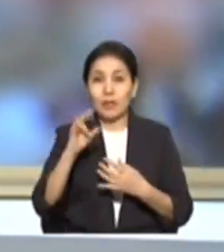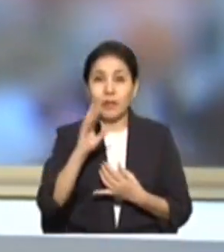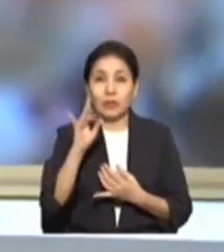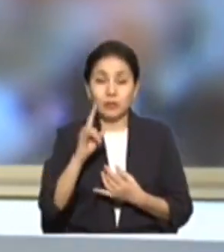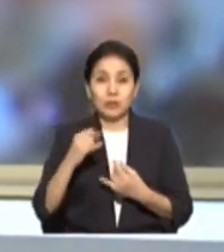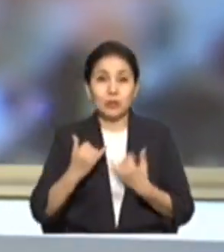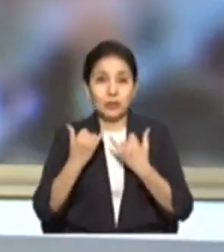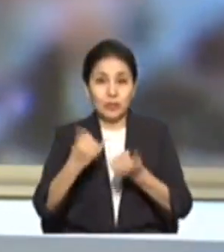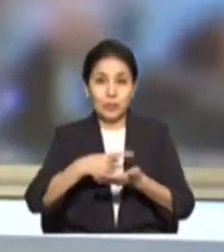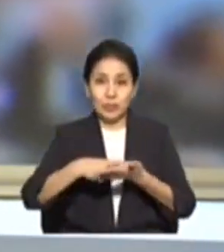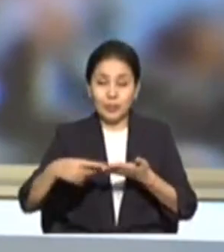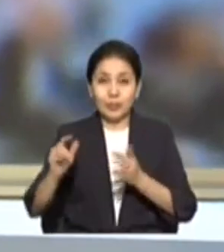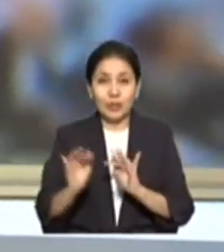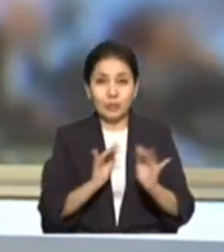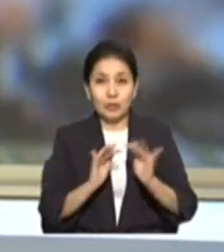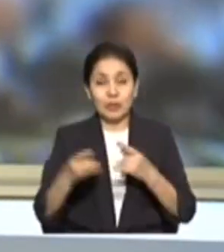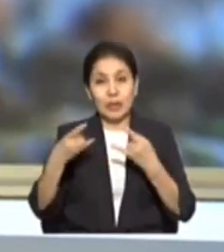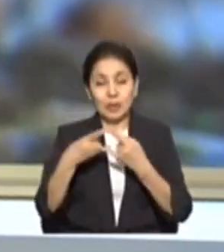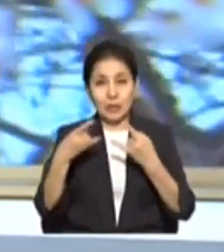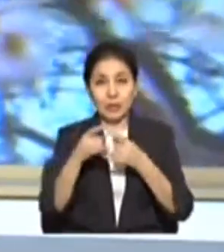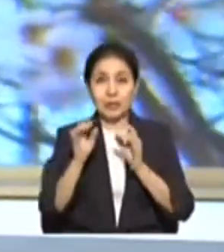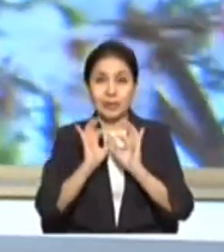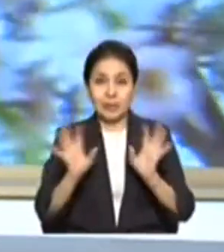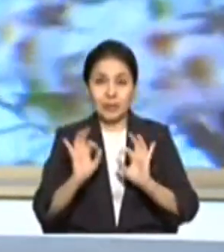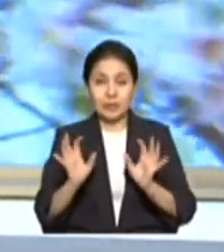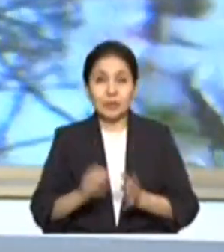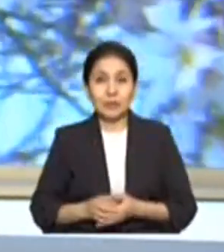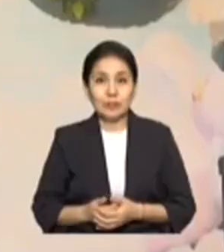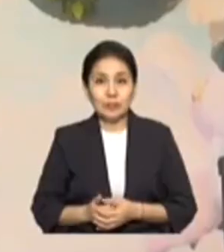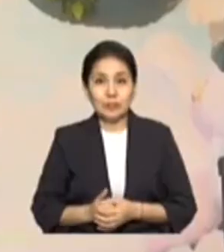munosabati bilan o'tkazilayotgan tadbirlardan reportajlar tayyorlashgan.